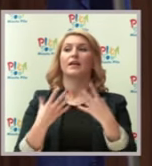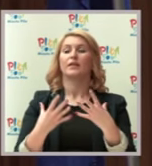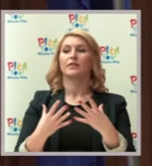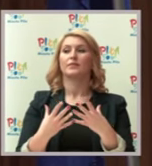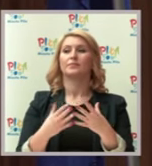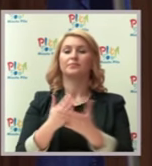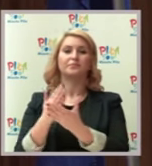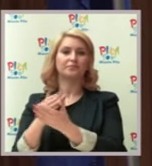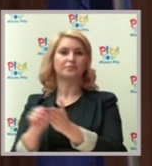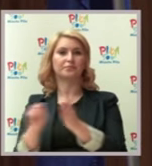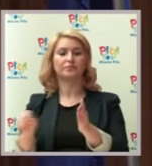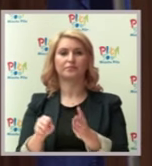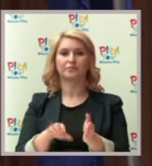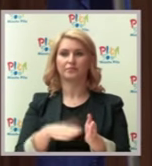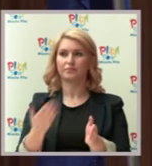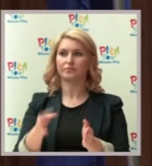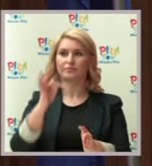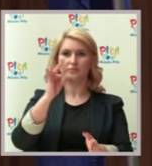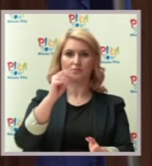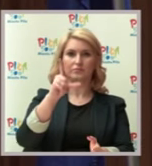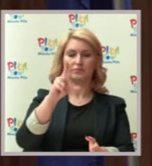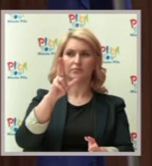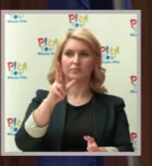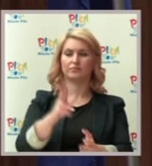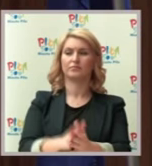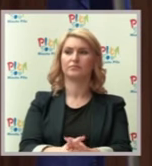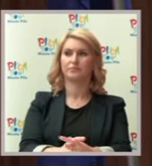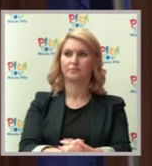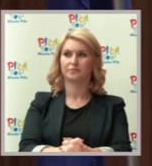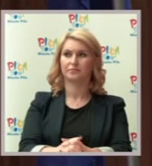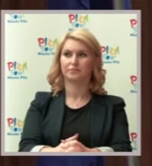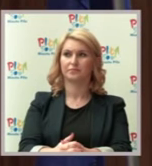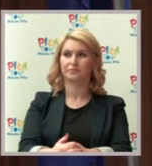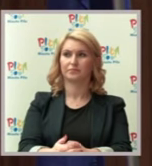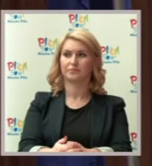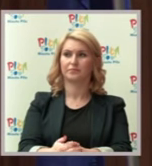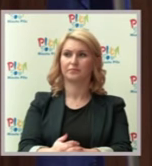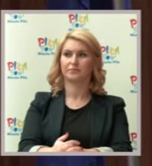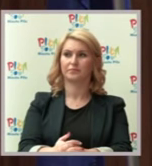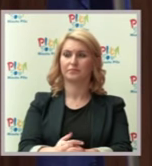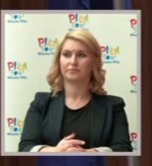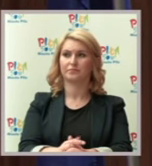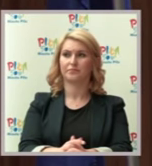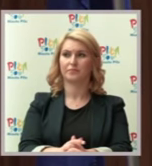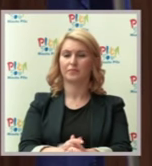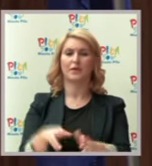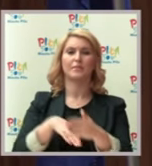za zadanie dokończyć to, na co się umawialiśmy, to znaczy przejście od strony